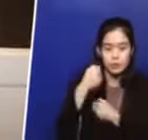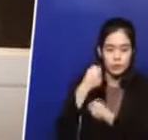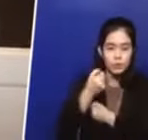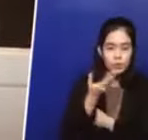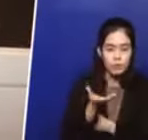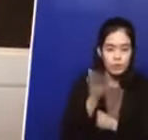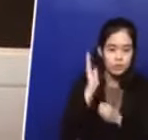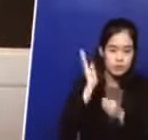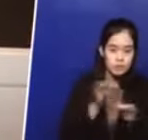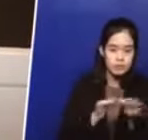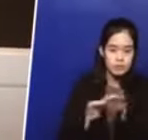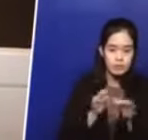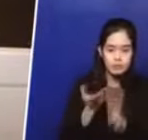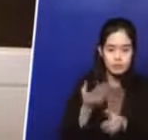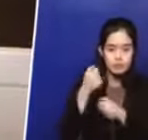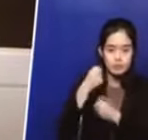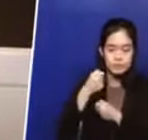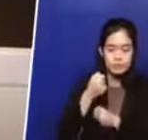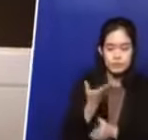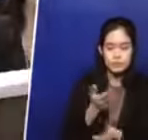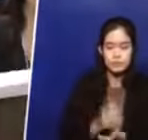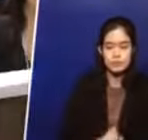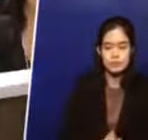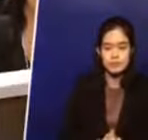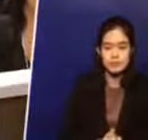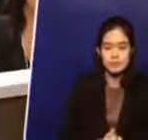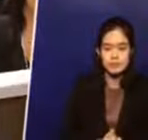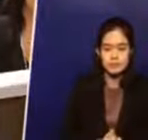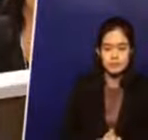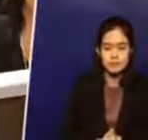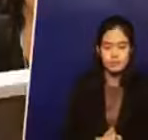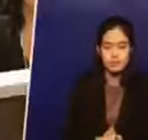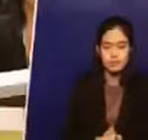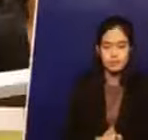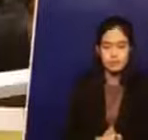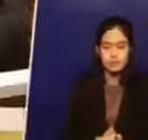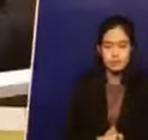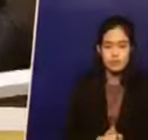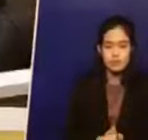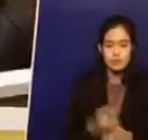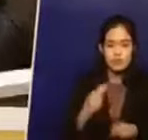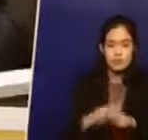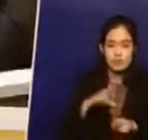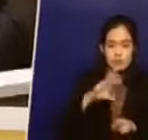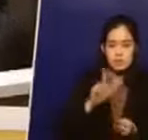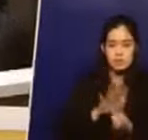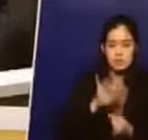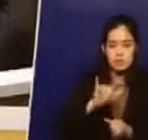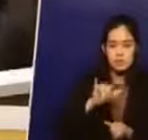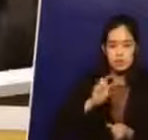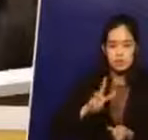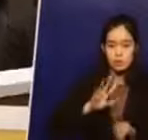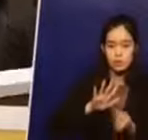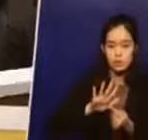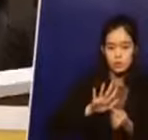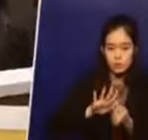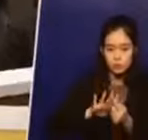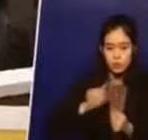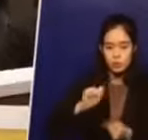ครับ ผมชัยวุฒนาคมานุสรนะครับอยากให้ผู้อภิปรายถอนคำพูดครับใช้คำเสียด